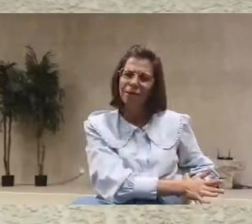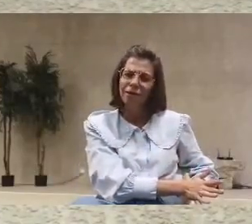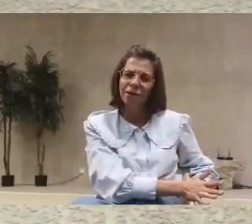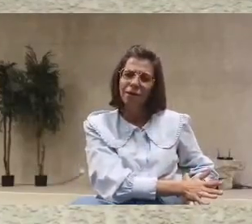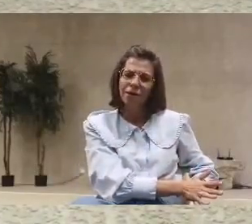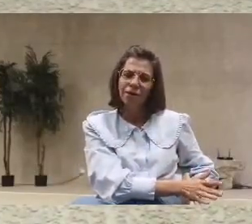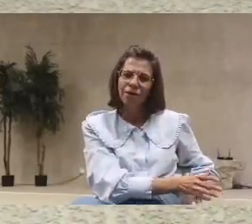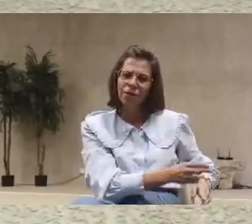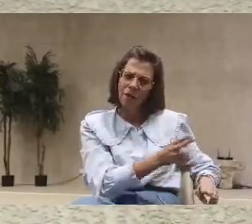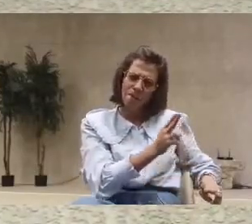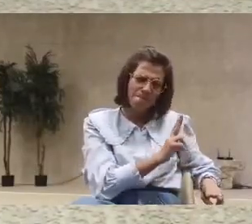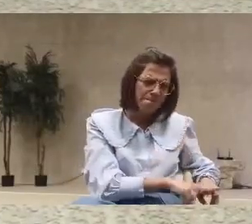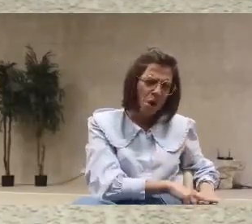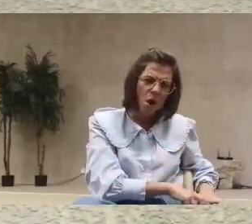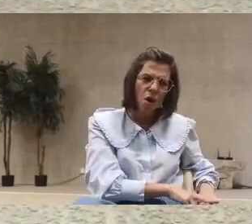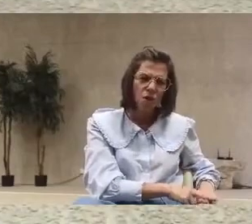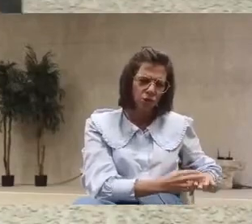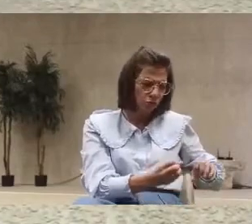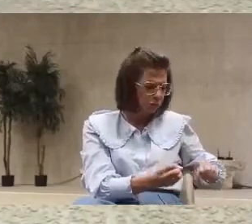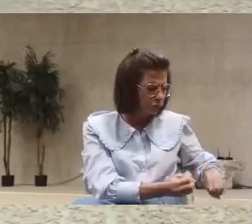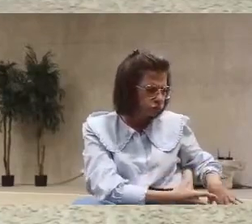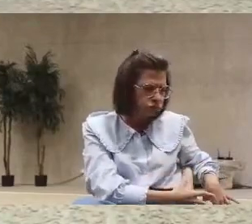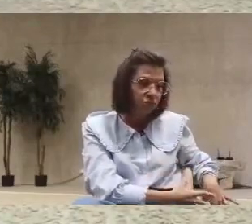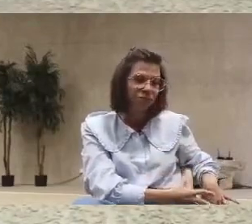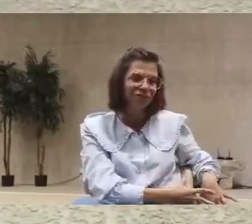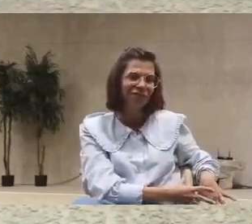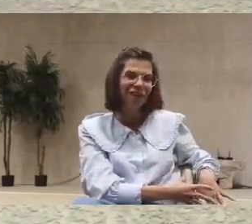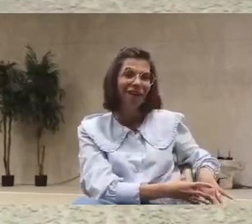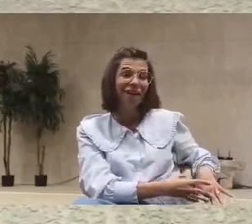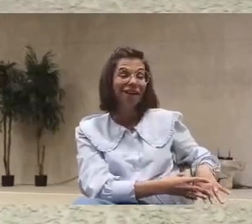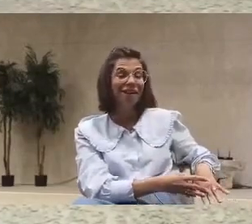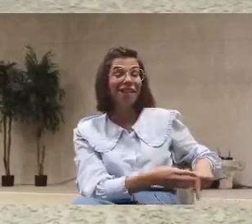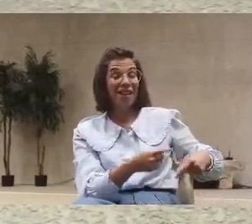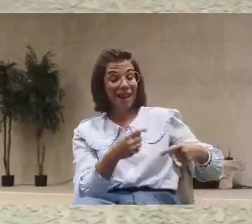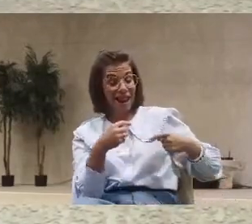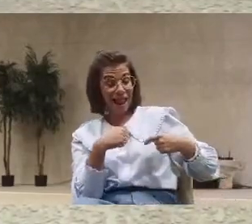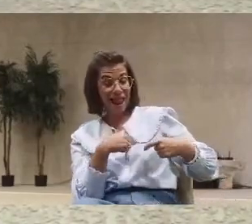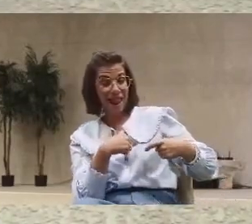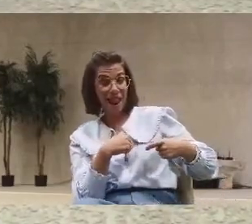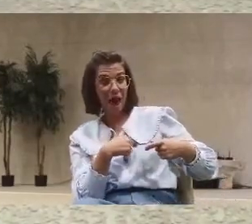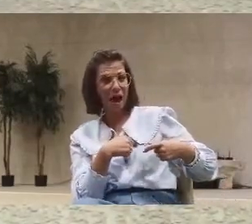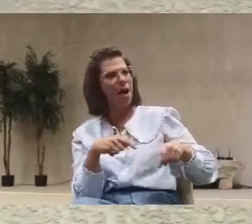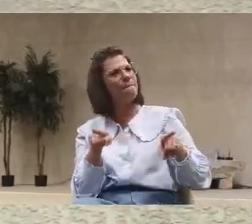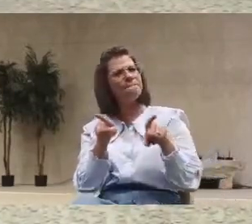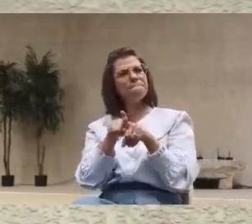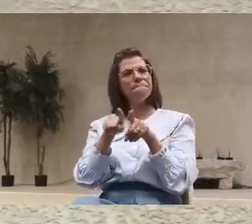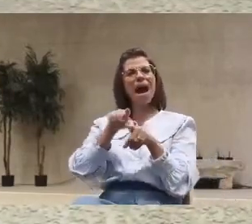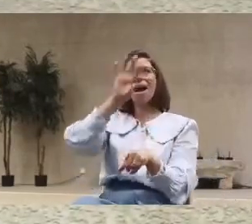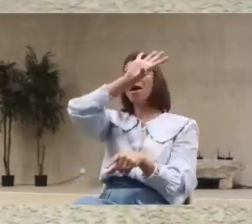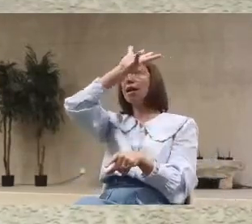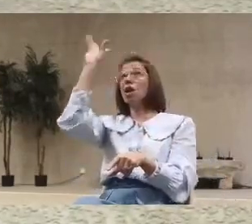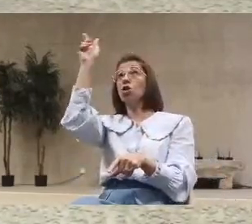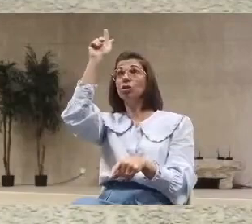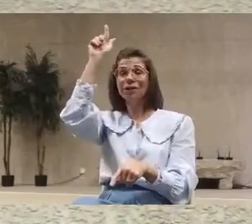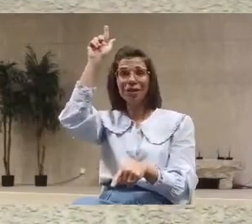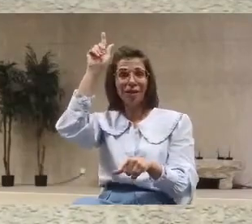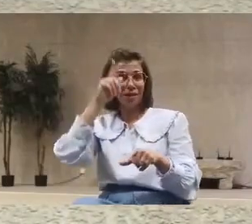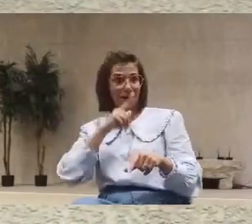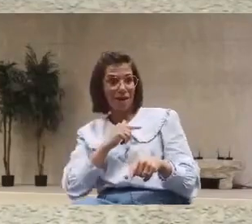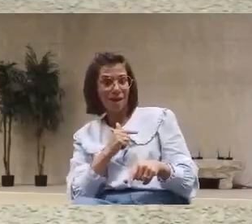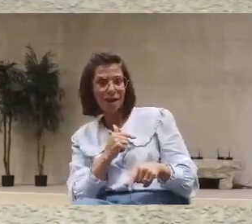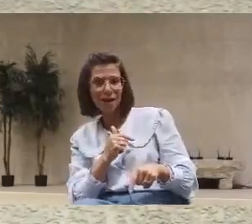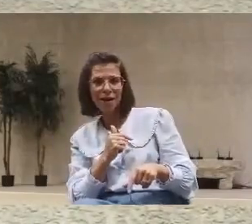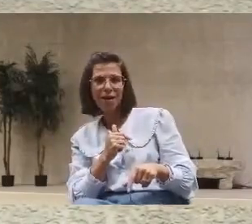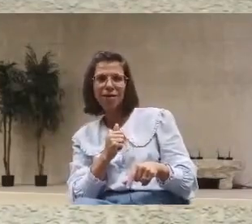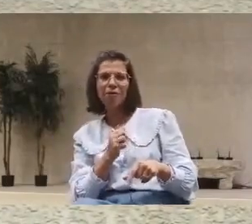et que notre cœur regardé c'est le ciel dans notre vie Alléluia Alléluia la présence de Dieu